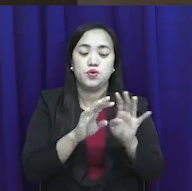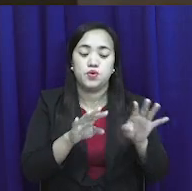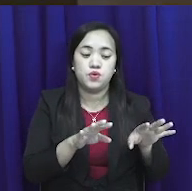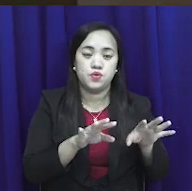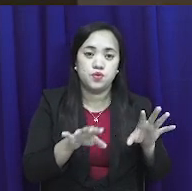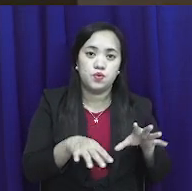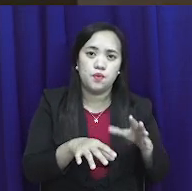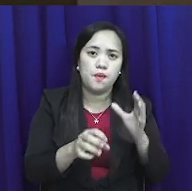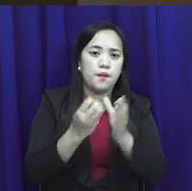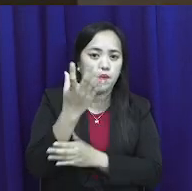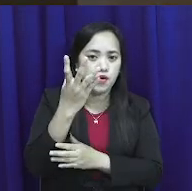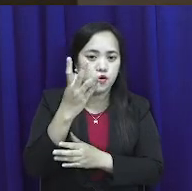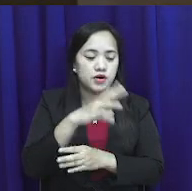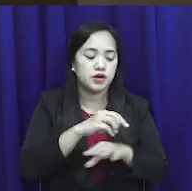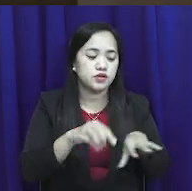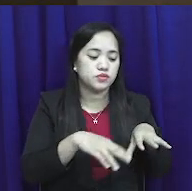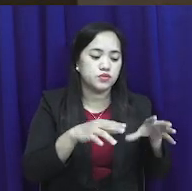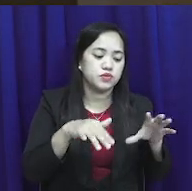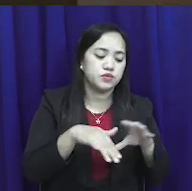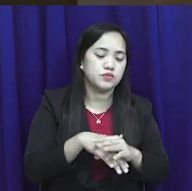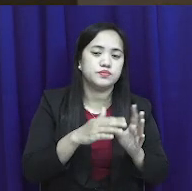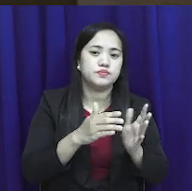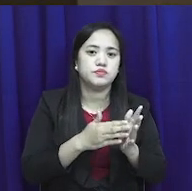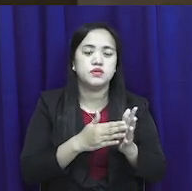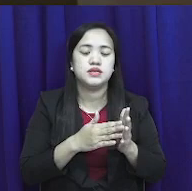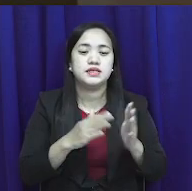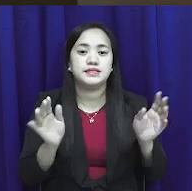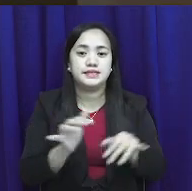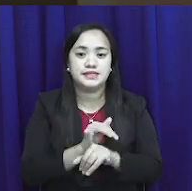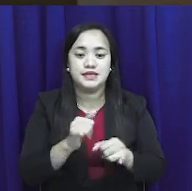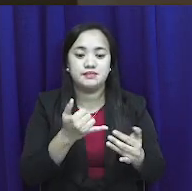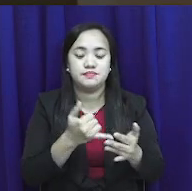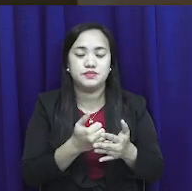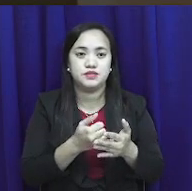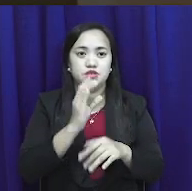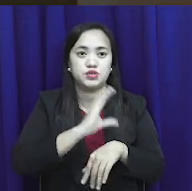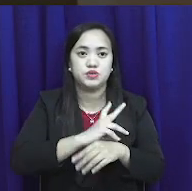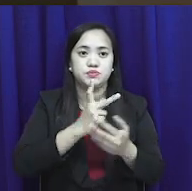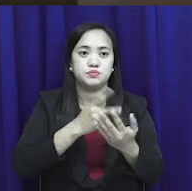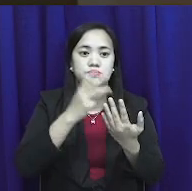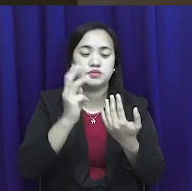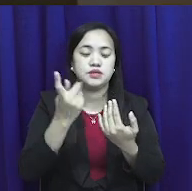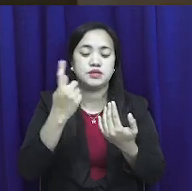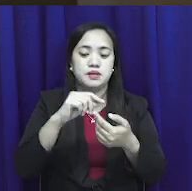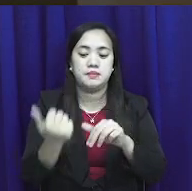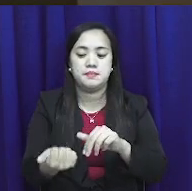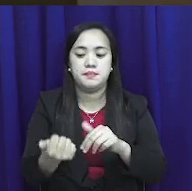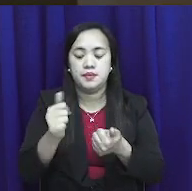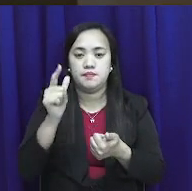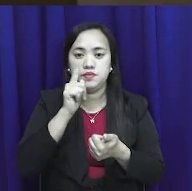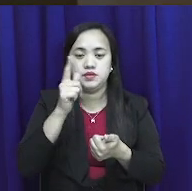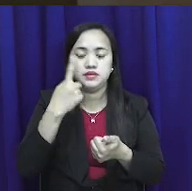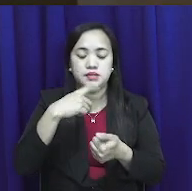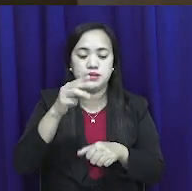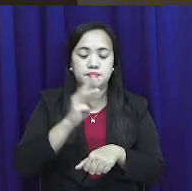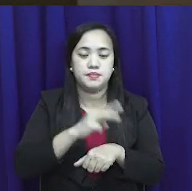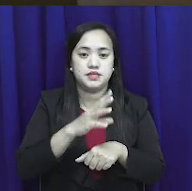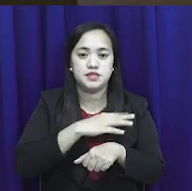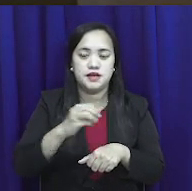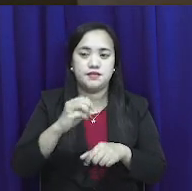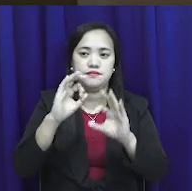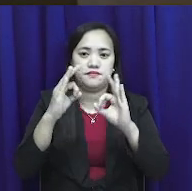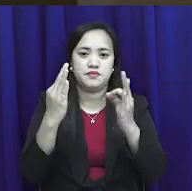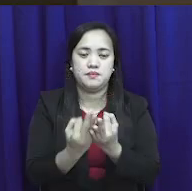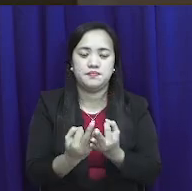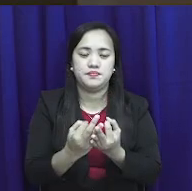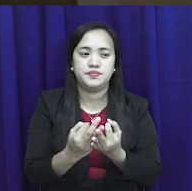on our marriage and on our Parenthood both with this program ng the Baptist launch the Ministry and family